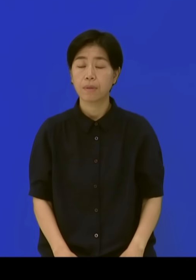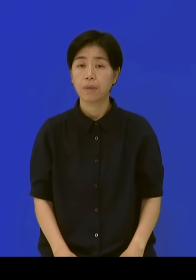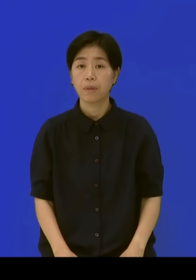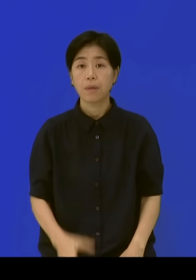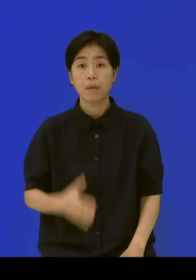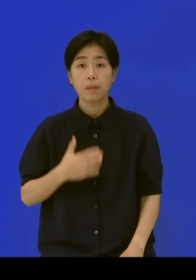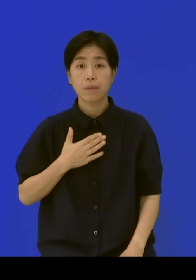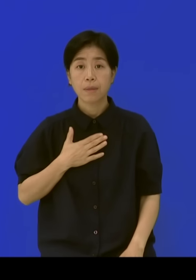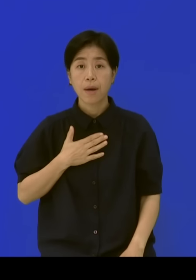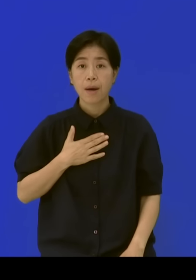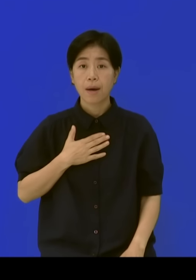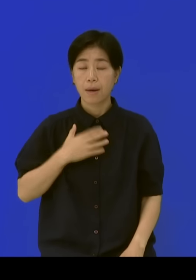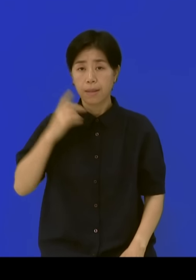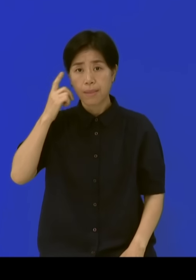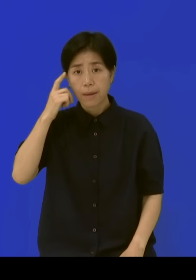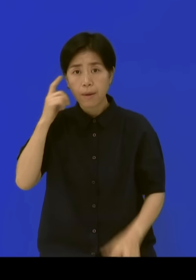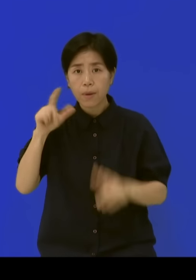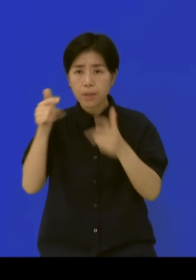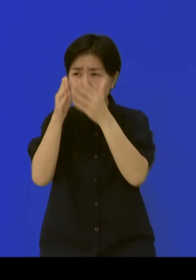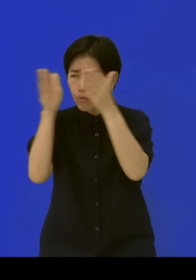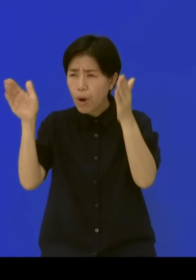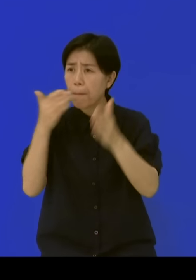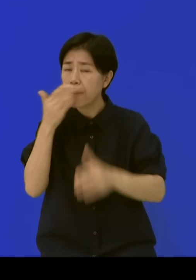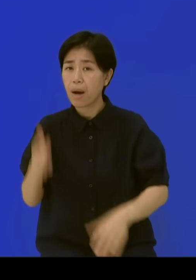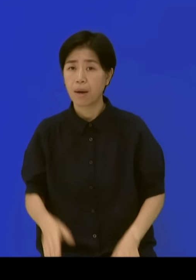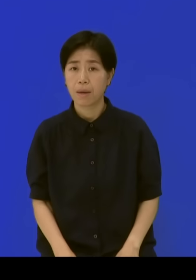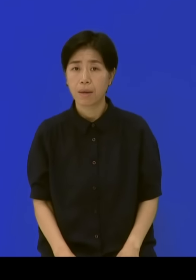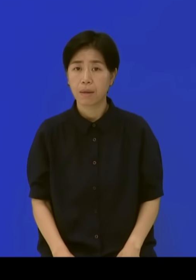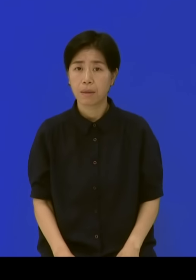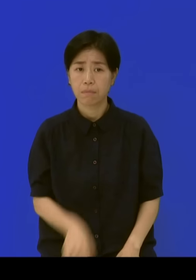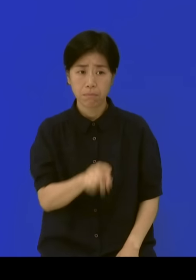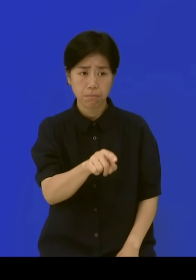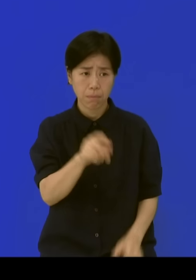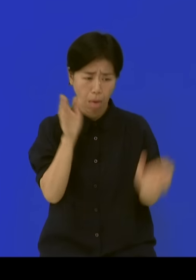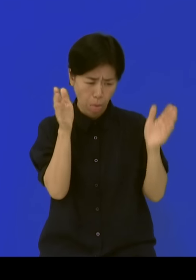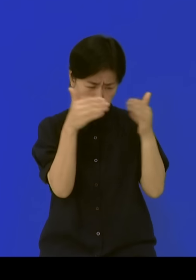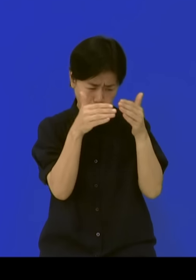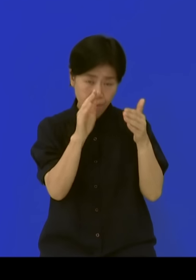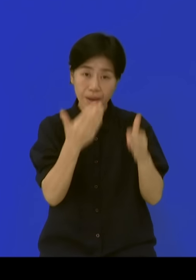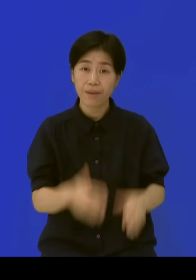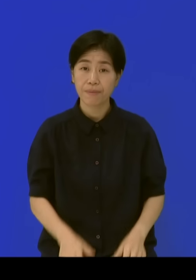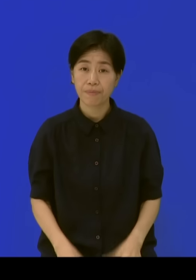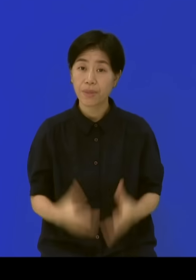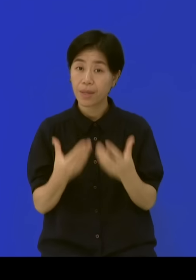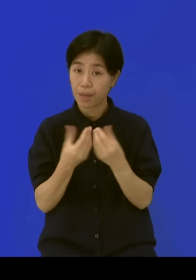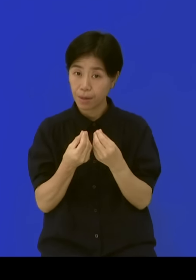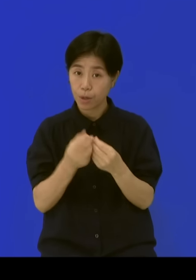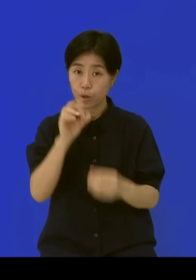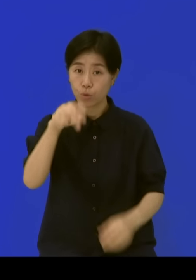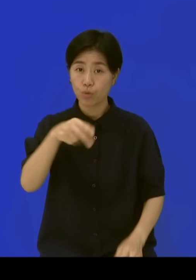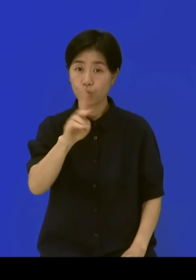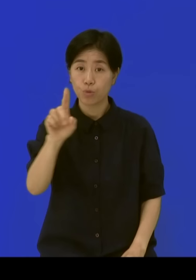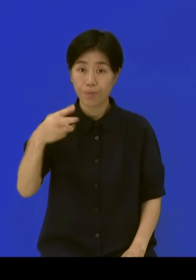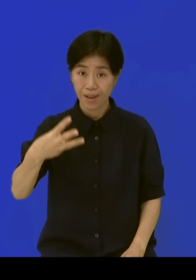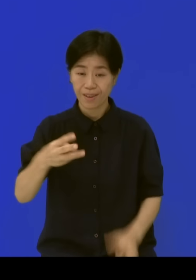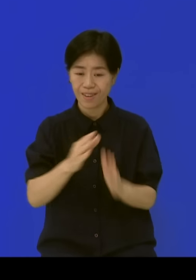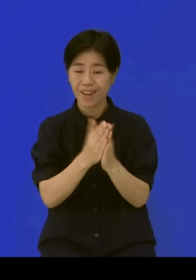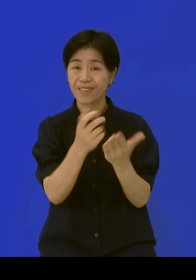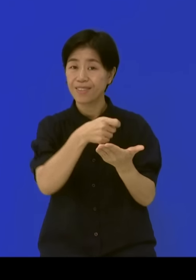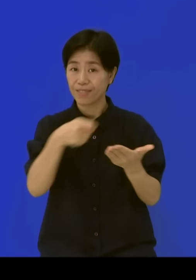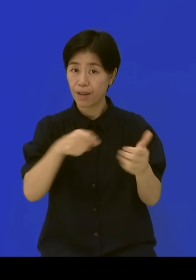수 있는 그런 폭이 더 넓어질 거라고 느끼고요. 예를 들면 유발 하라리라는